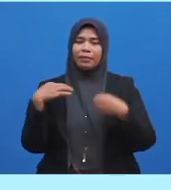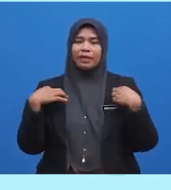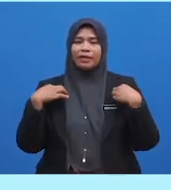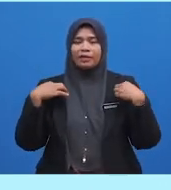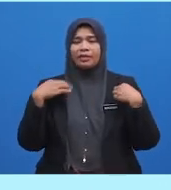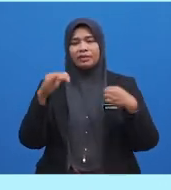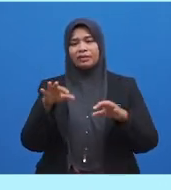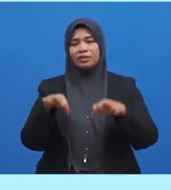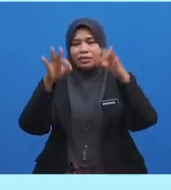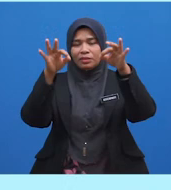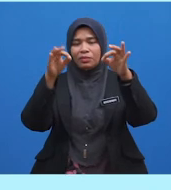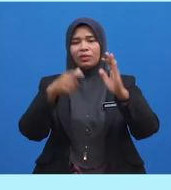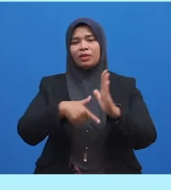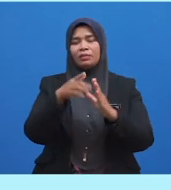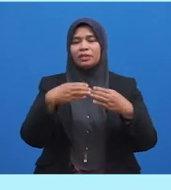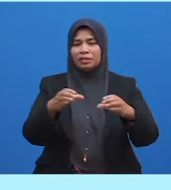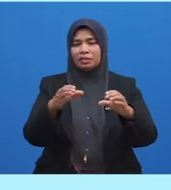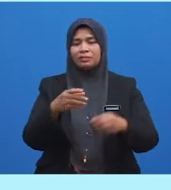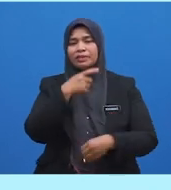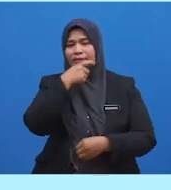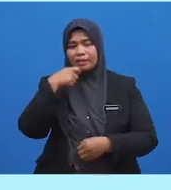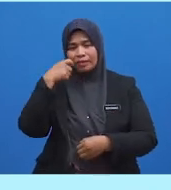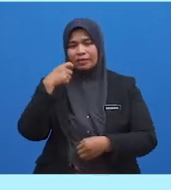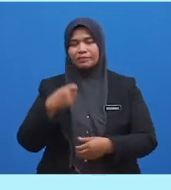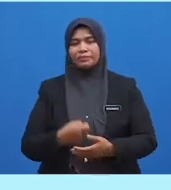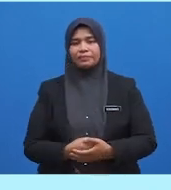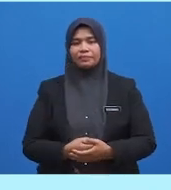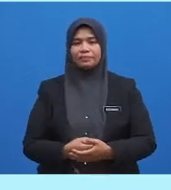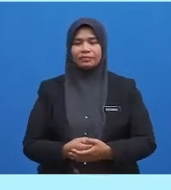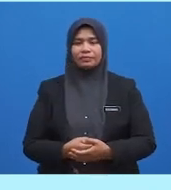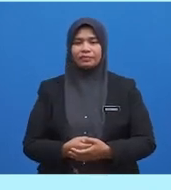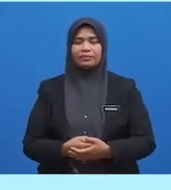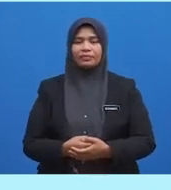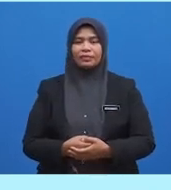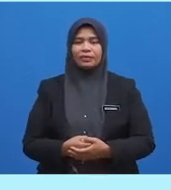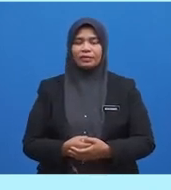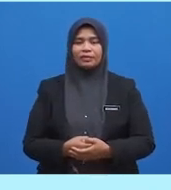lebih cepat kering dibanding Hai